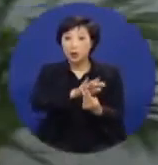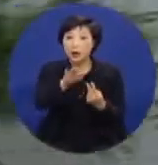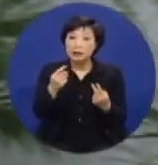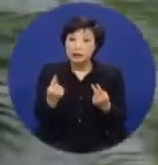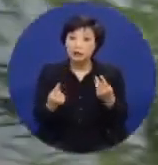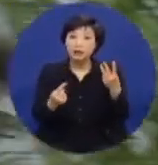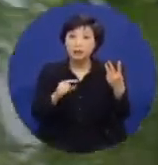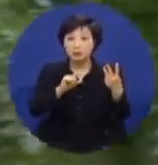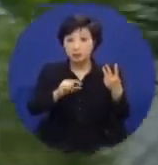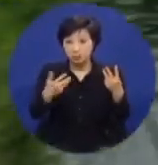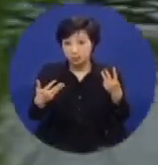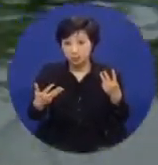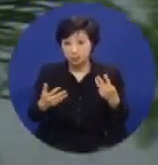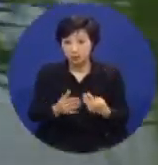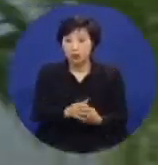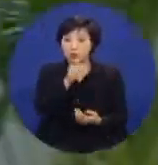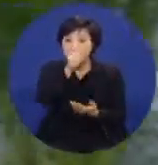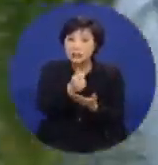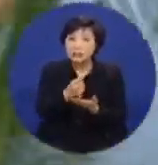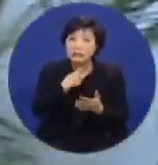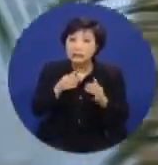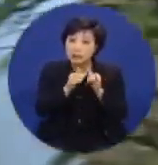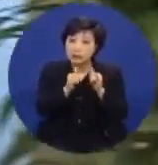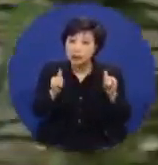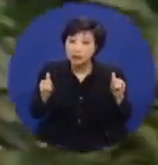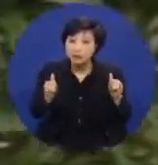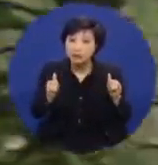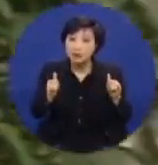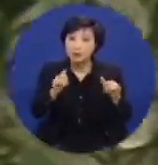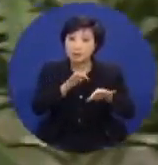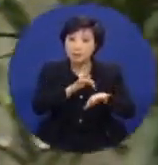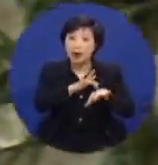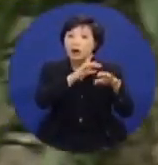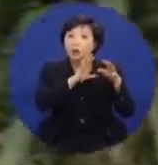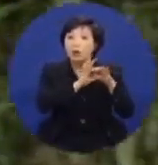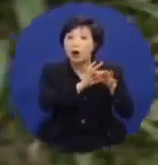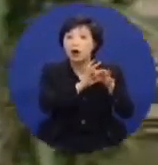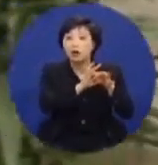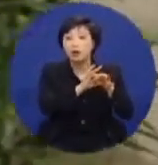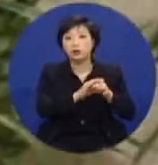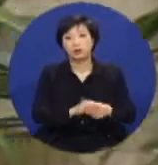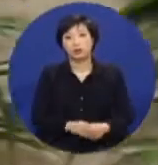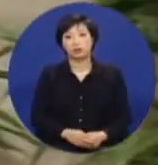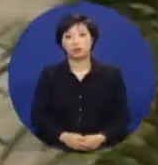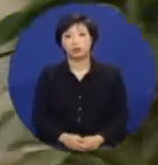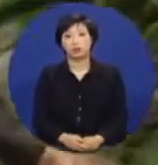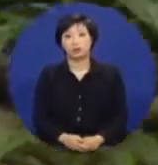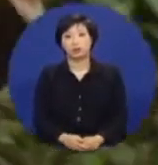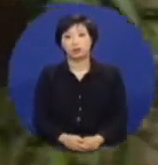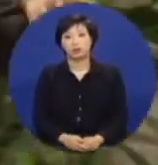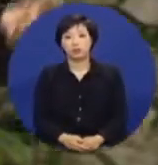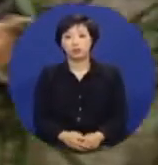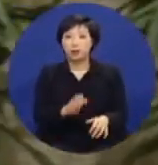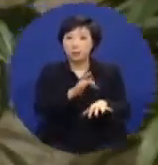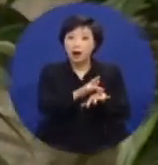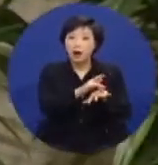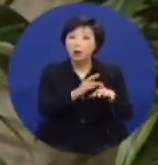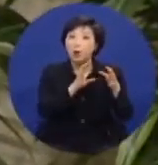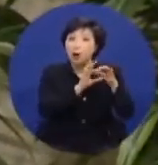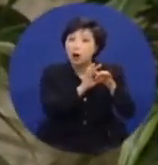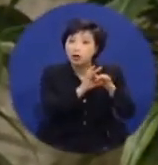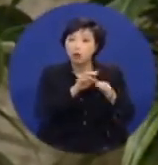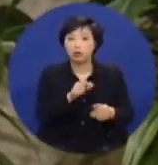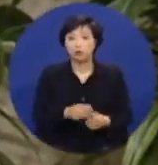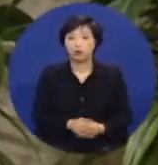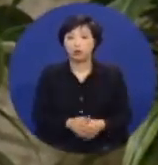3장 8절에 죄를 키는 차량 마구 에게 나타나니 마빅 에 속한